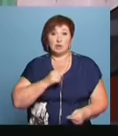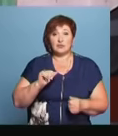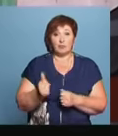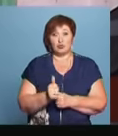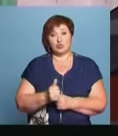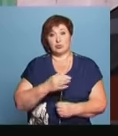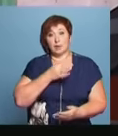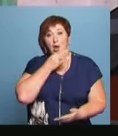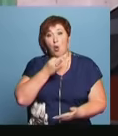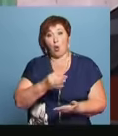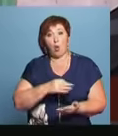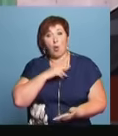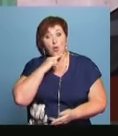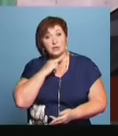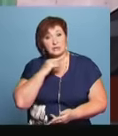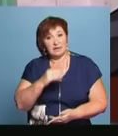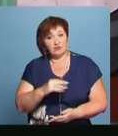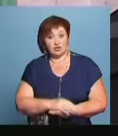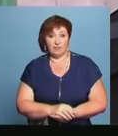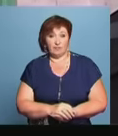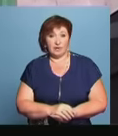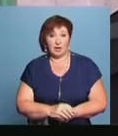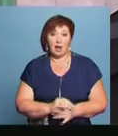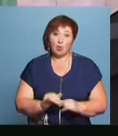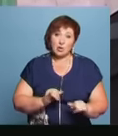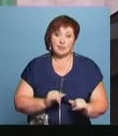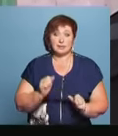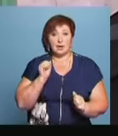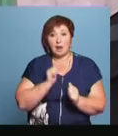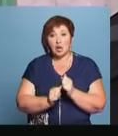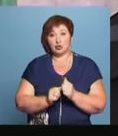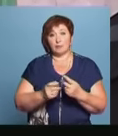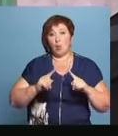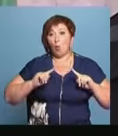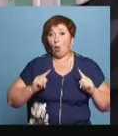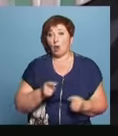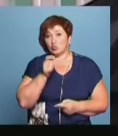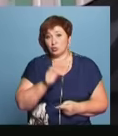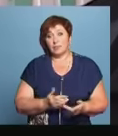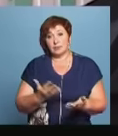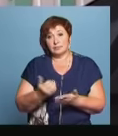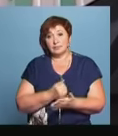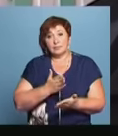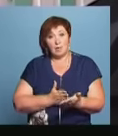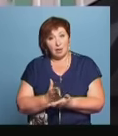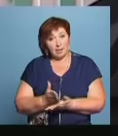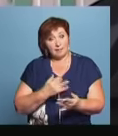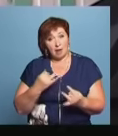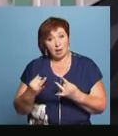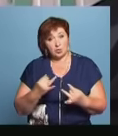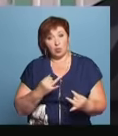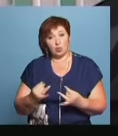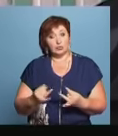отзывчивый, корректный. Каждому осужденному у него свой подход. Но с любым вопросом можно к нему